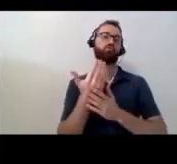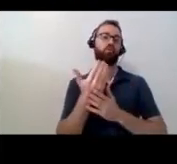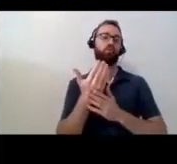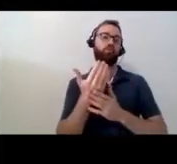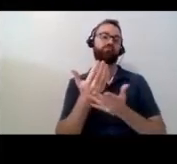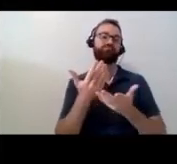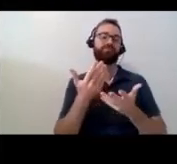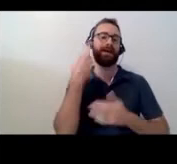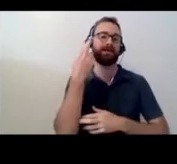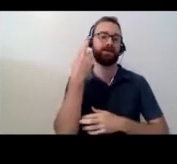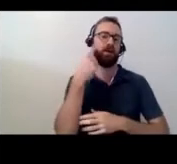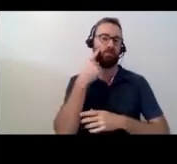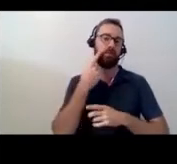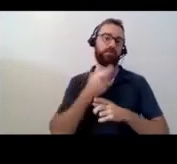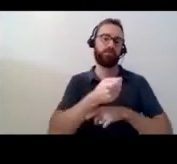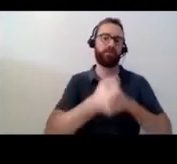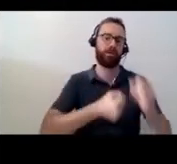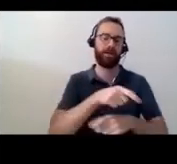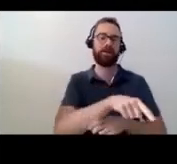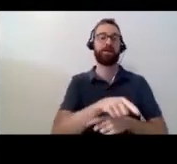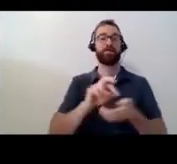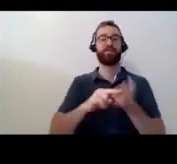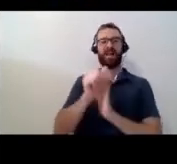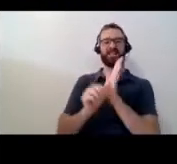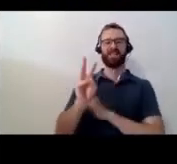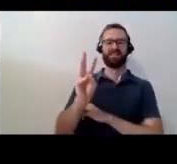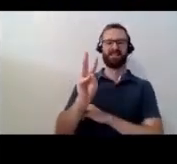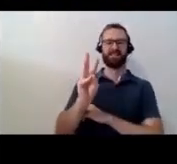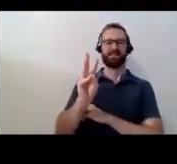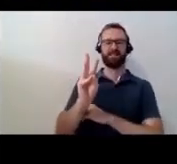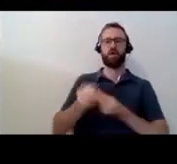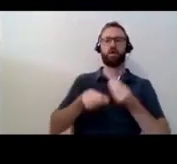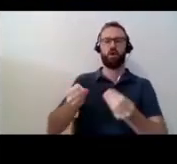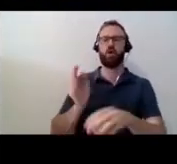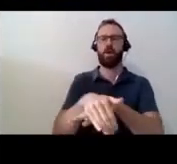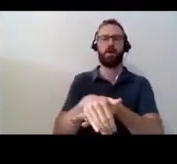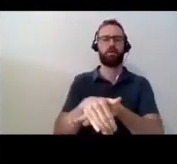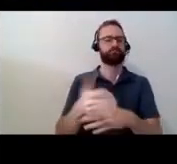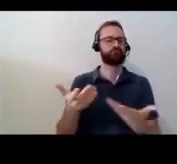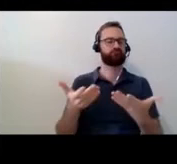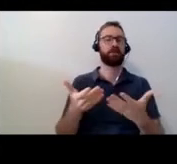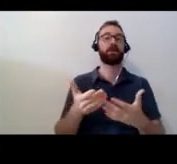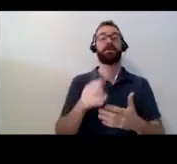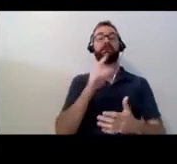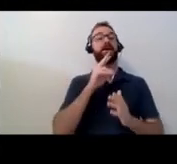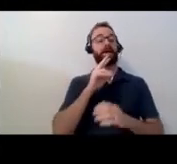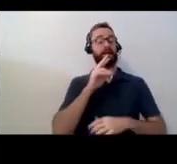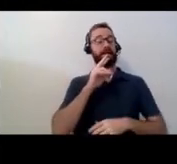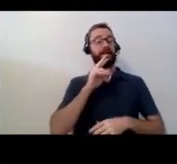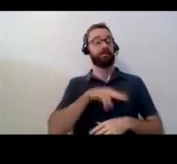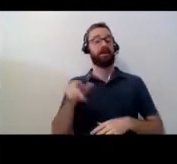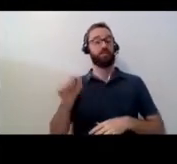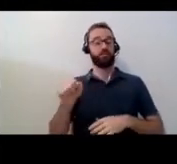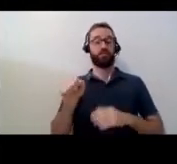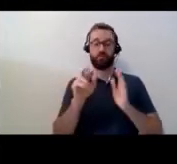que l'article 6 interdise toute mise à mort. Et c'est ce qui est vrai. Cette loi-là